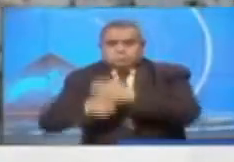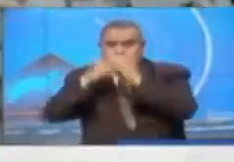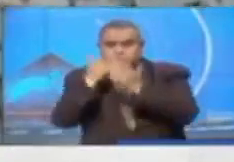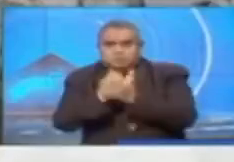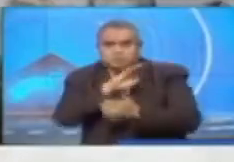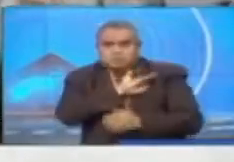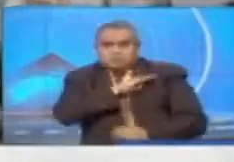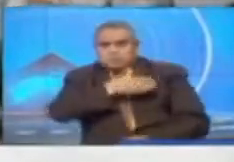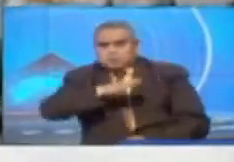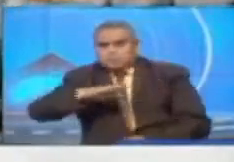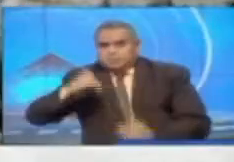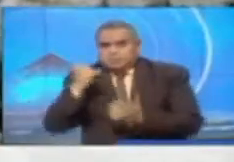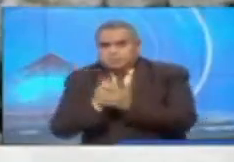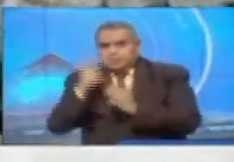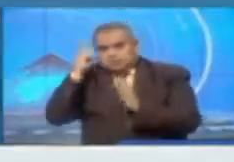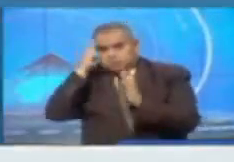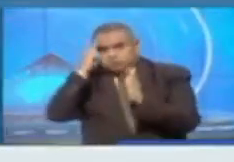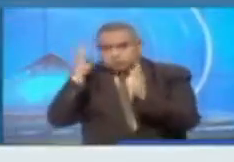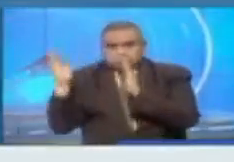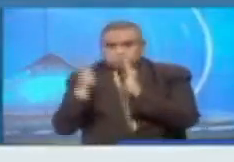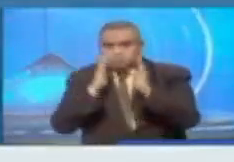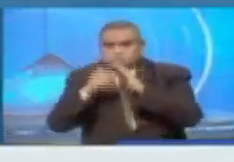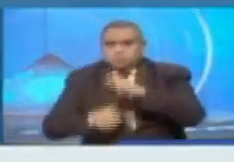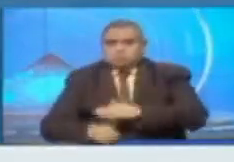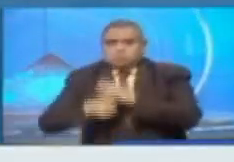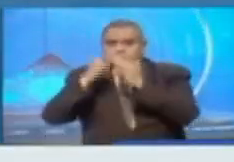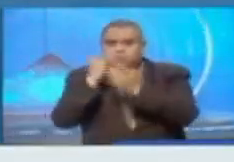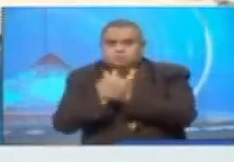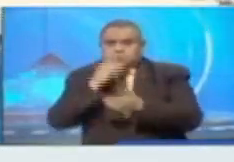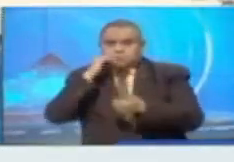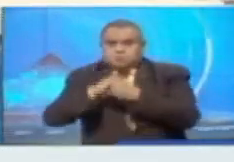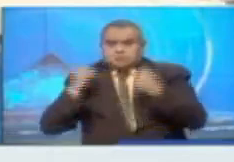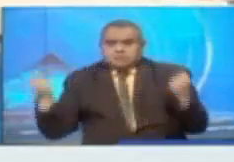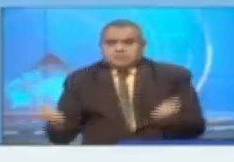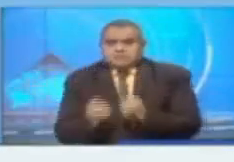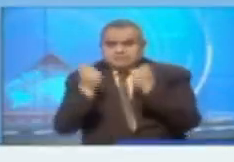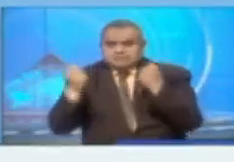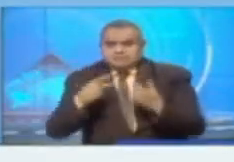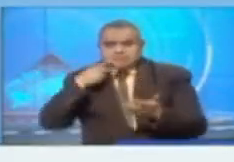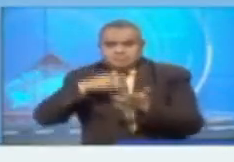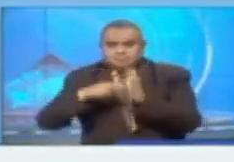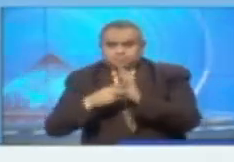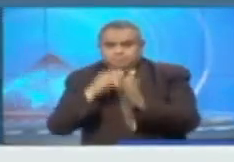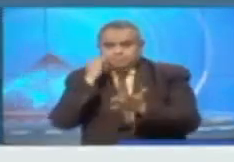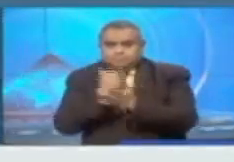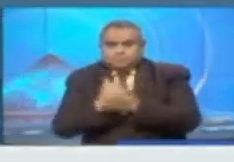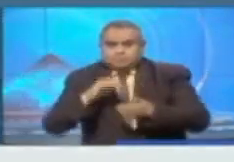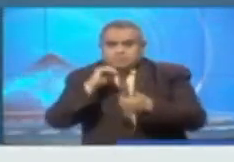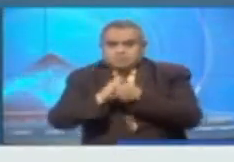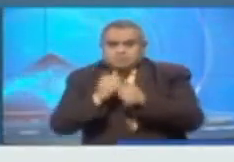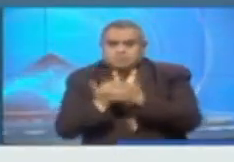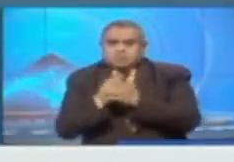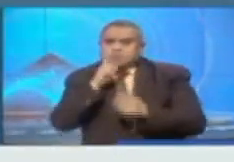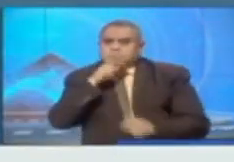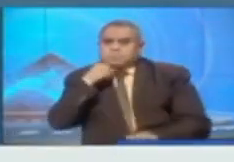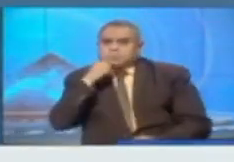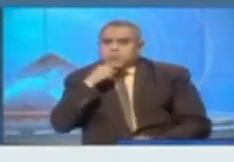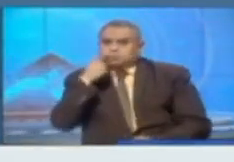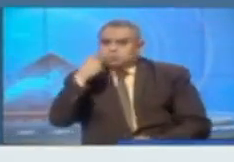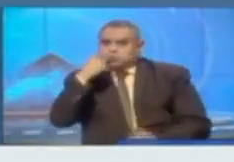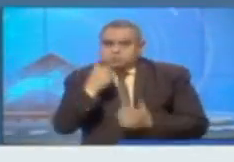البحرية الملكية السعودية المرحلة الرئيسية للتدريب البحري الجوي المشترك ميدوزا